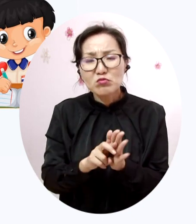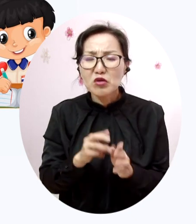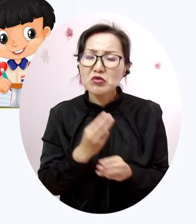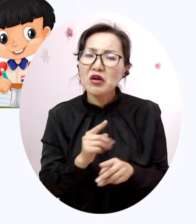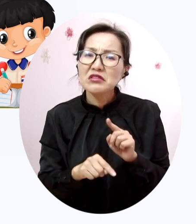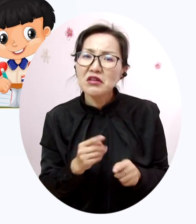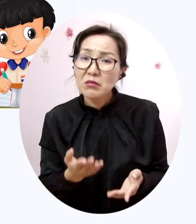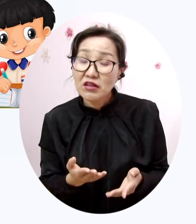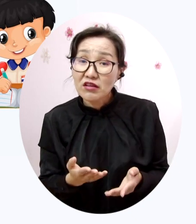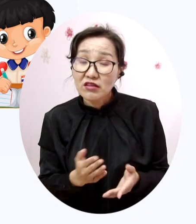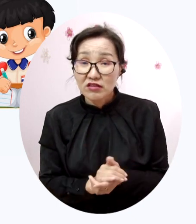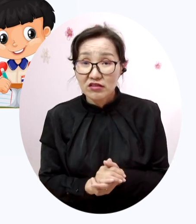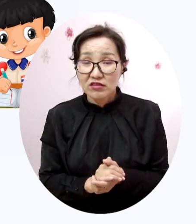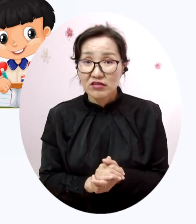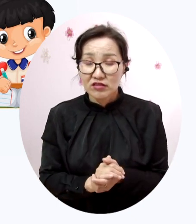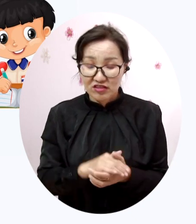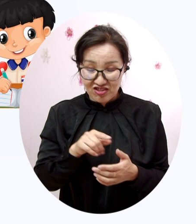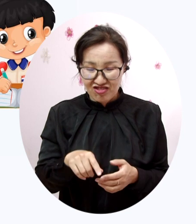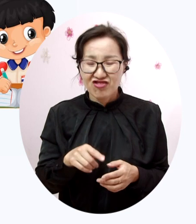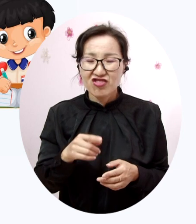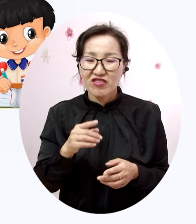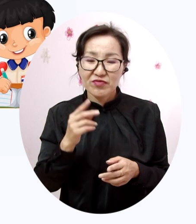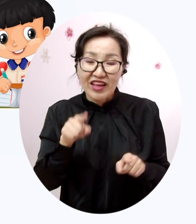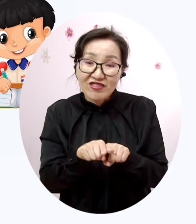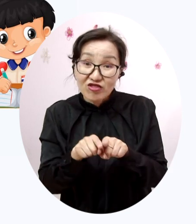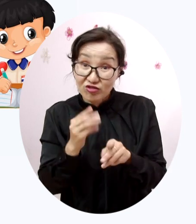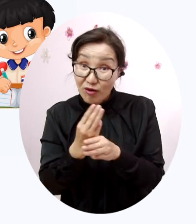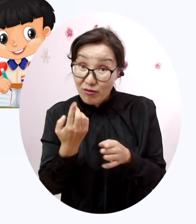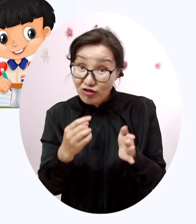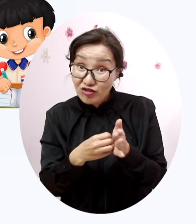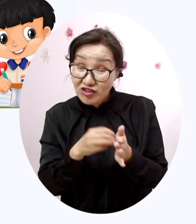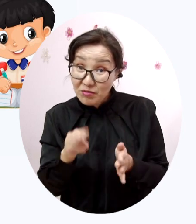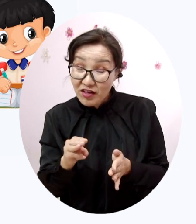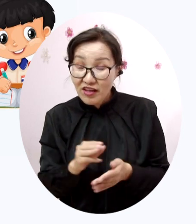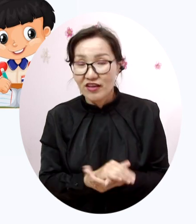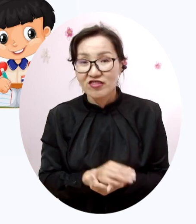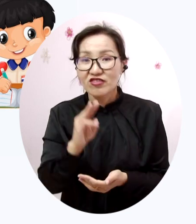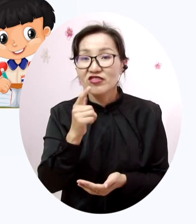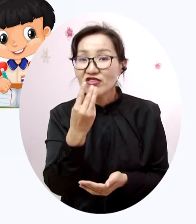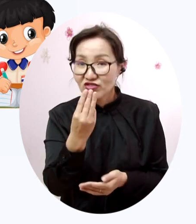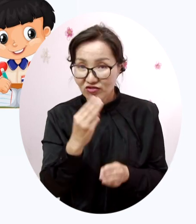2-т хуваагдах тоо маань тэгш тоо байх ёстой. Тэгэхээр